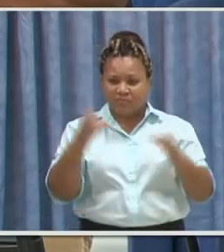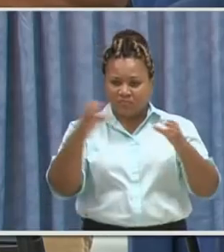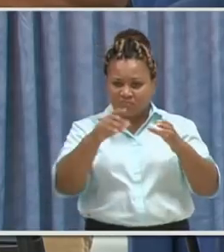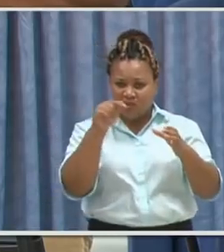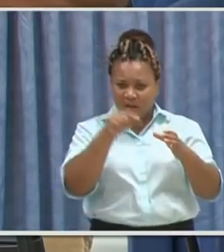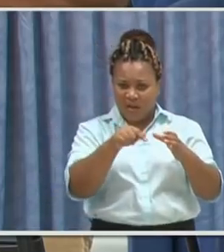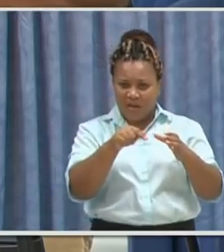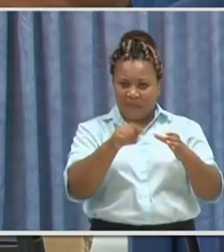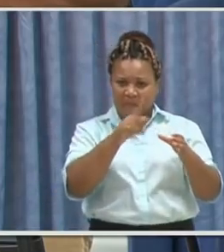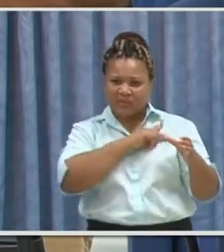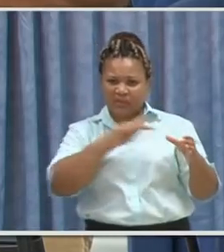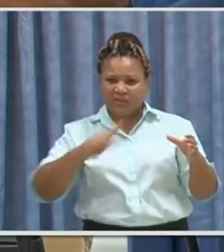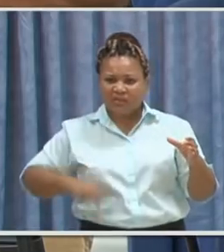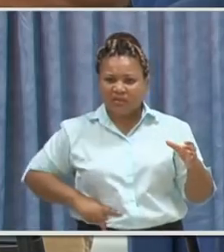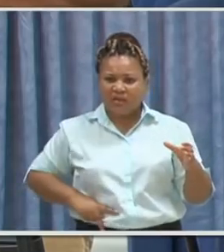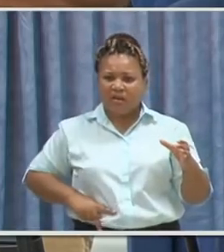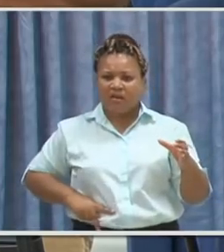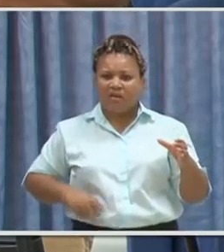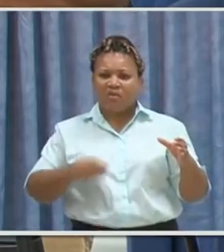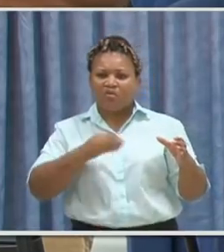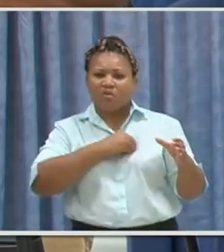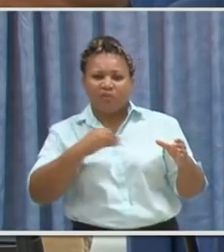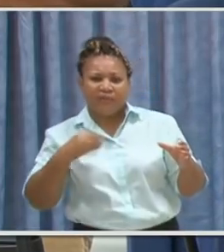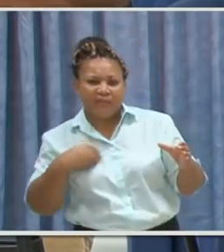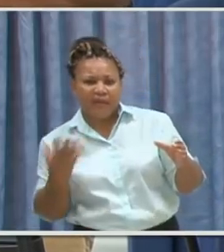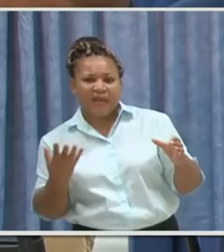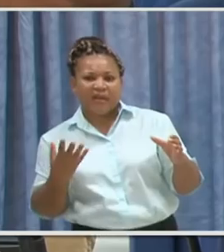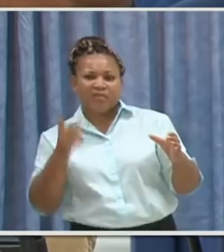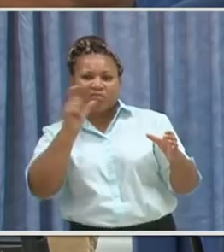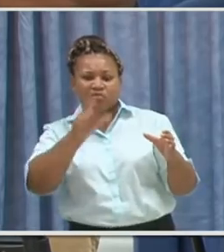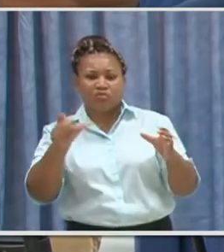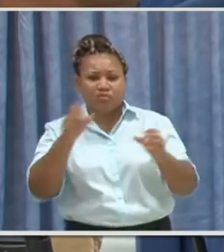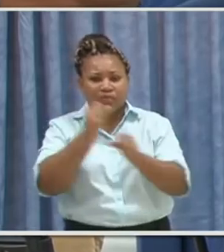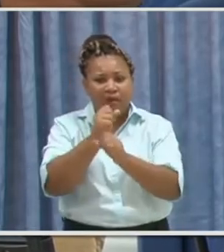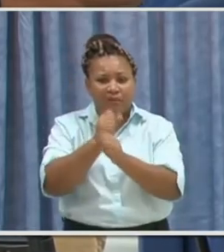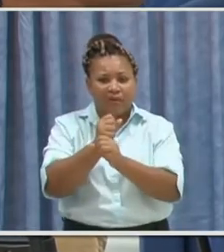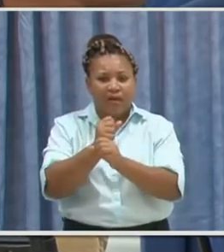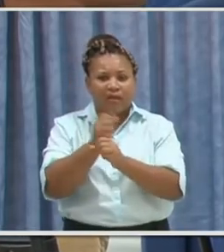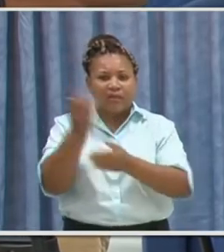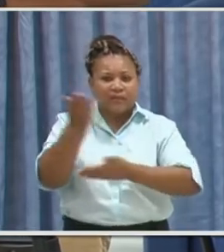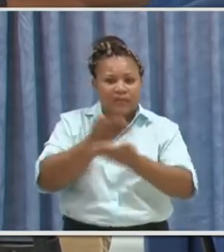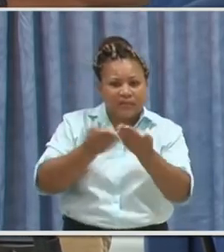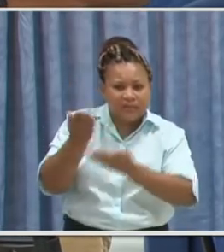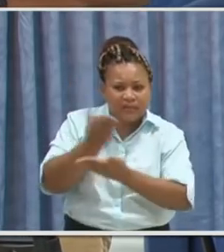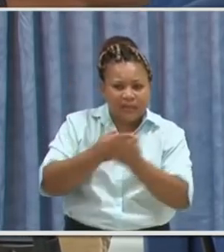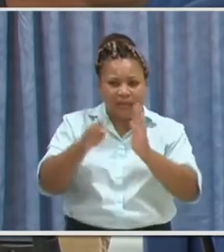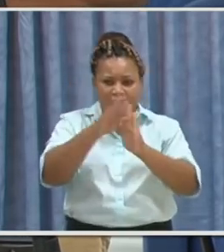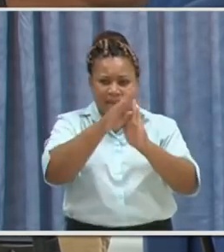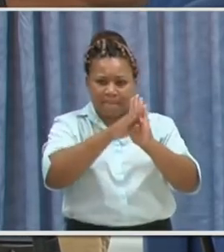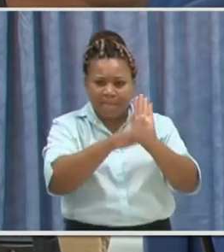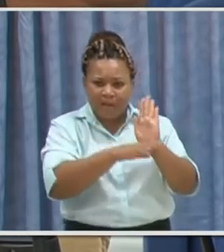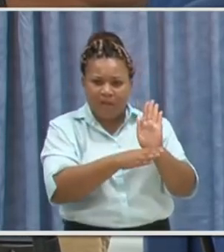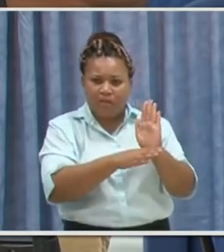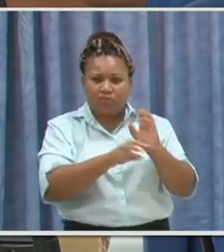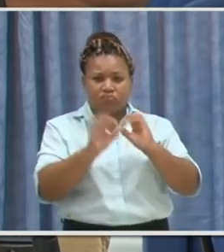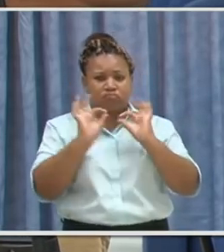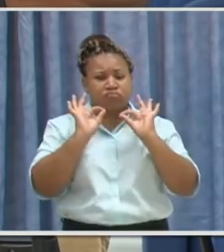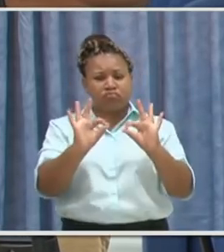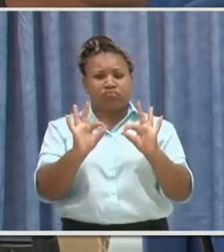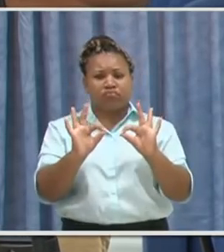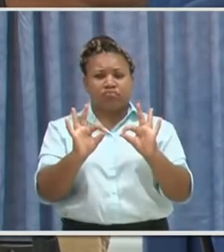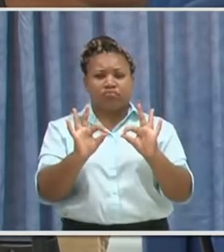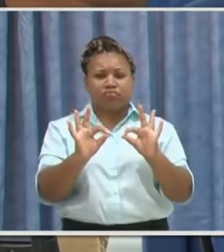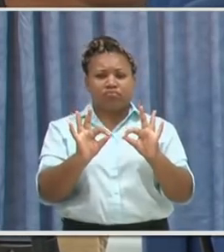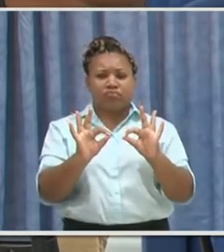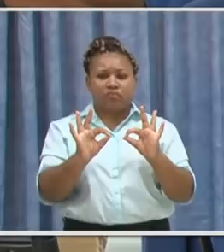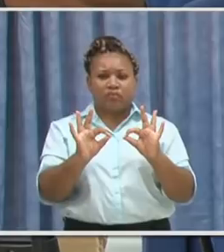il dit moi pour dire, il y en a des éléments là-dedans. Il y en a considération la santé, qui m'ont quoi ça doit être un full contrôle là et